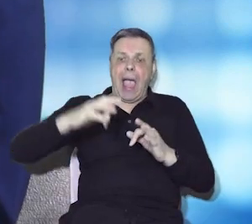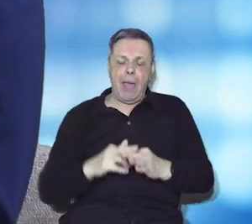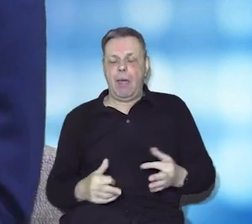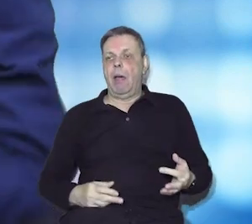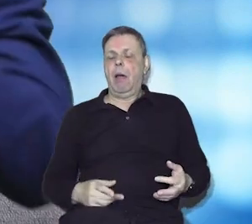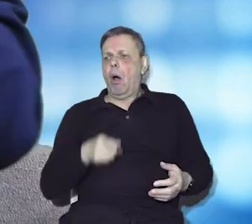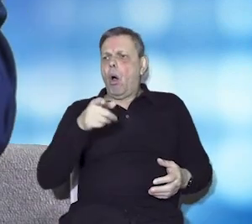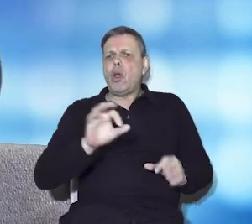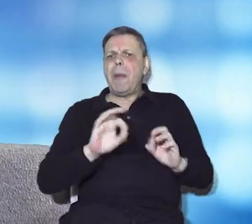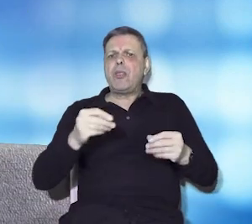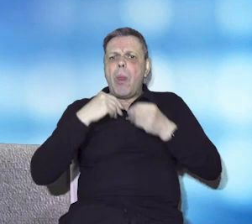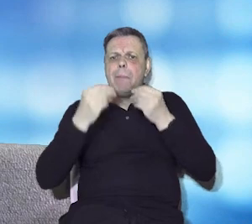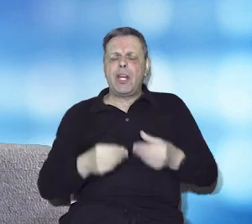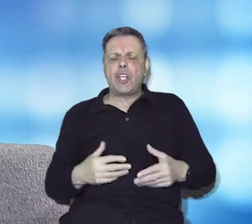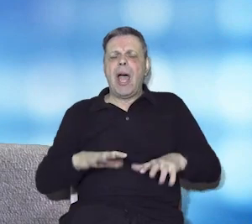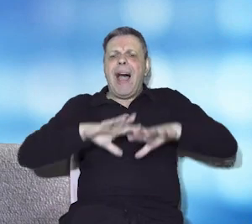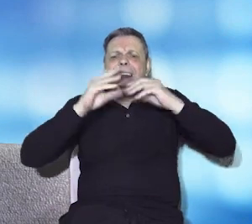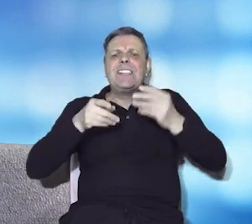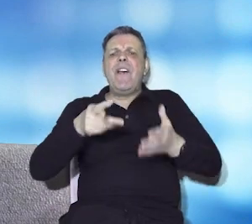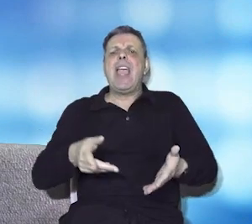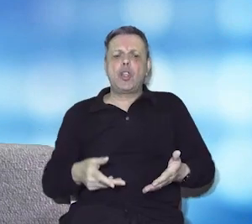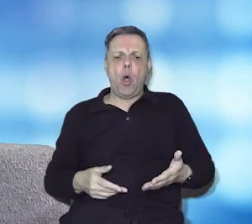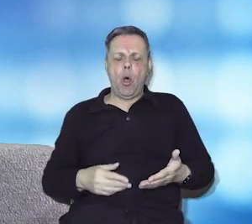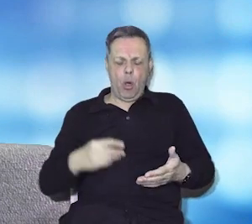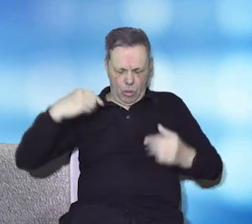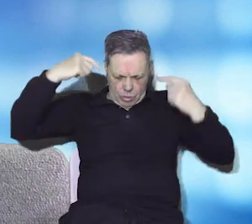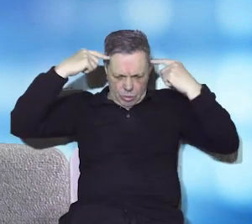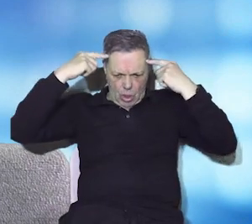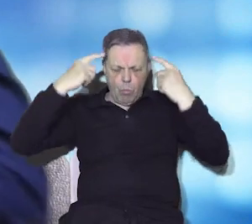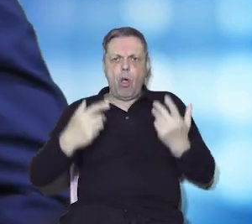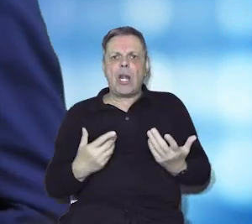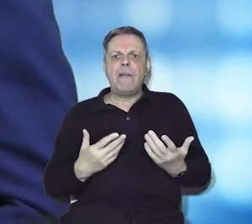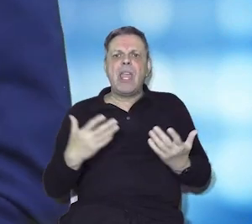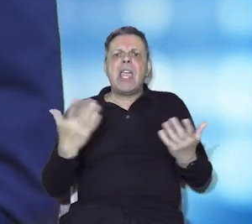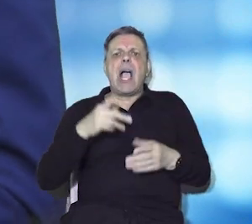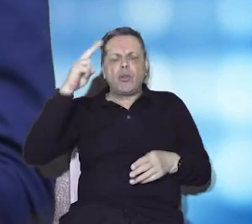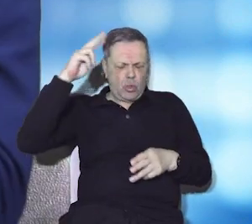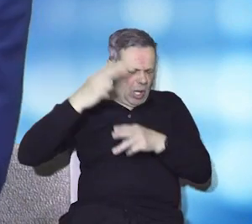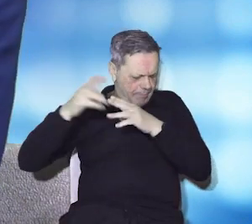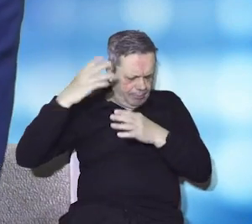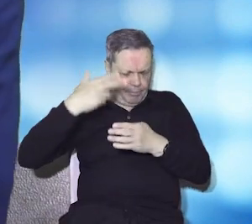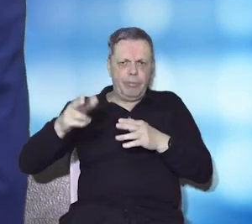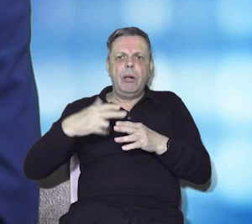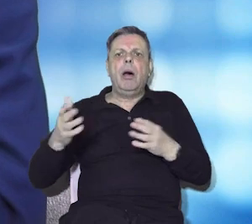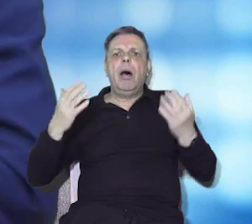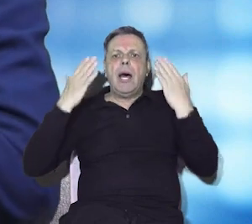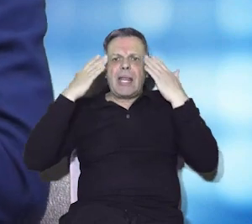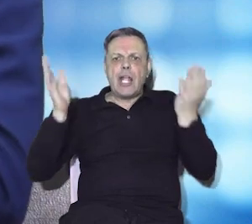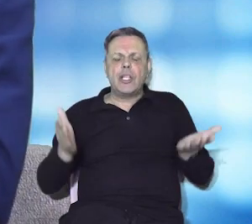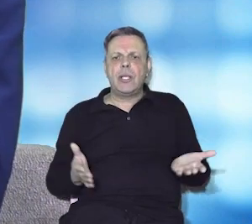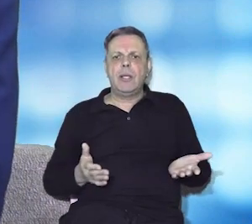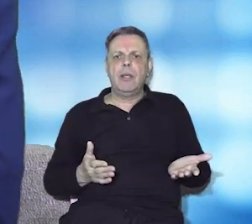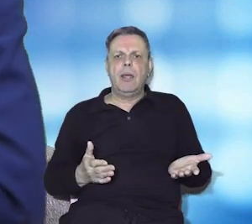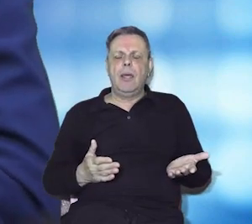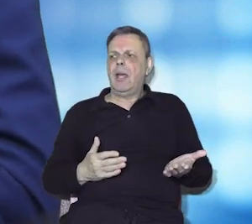nitko ne priča, ali sve to ostaje u mojoj glavi, kako to se toga riješiti, da svaki put